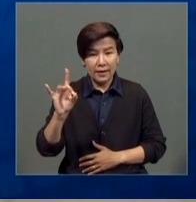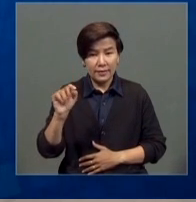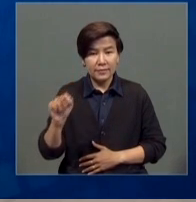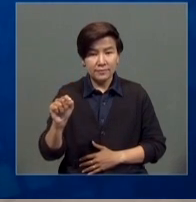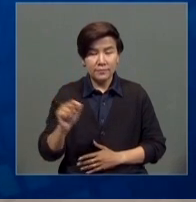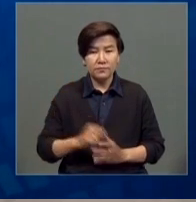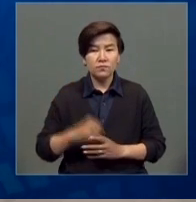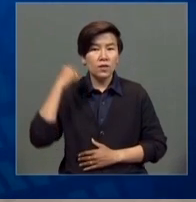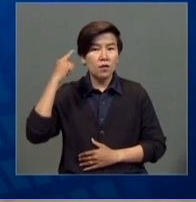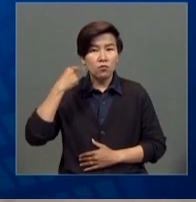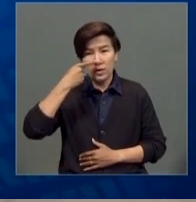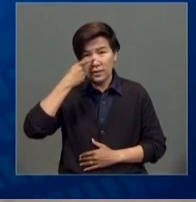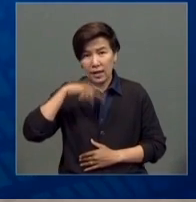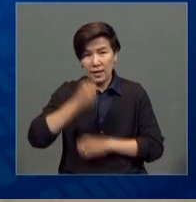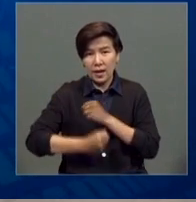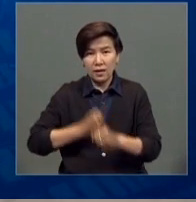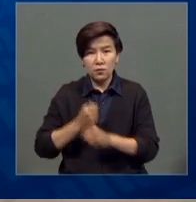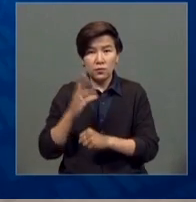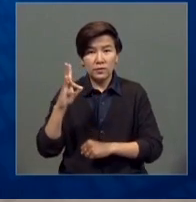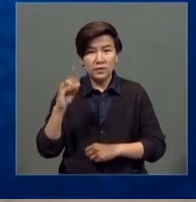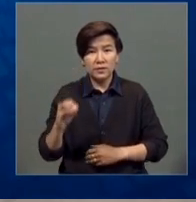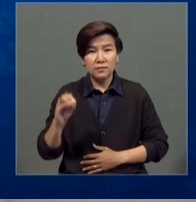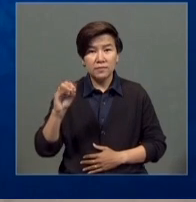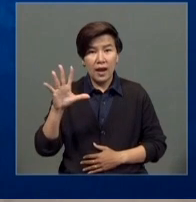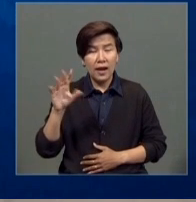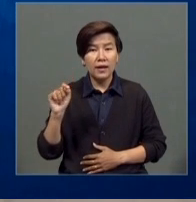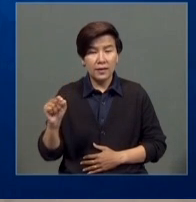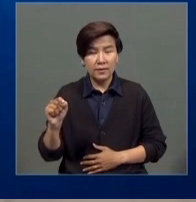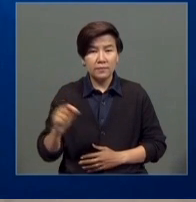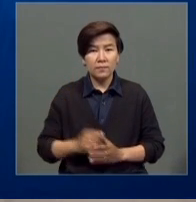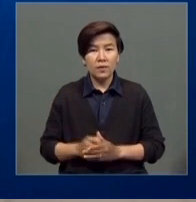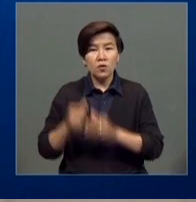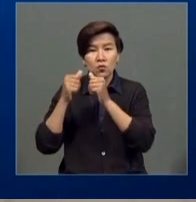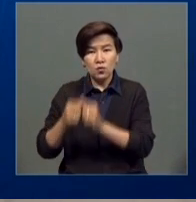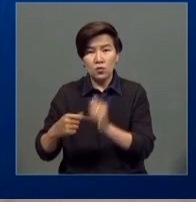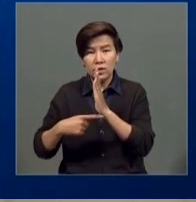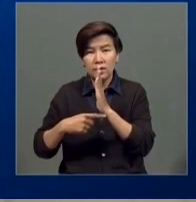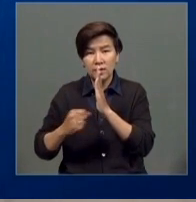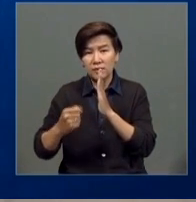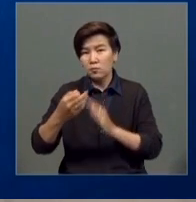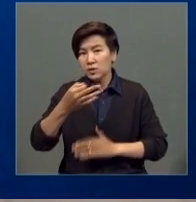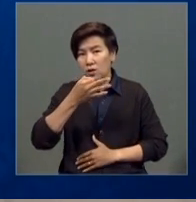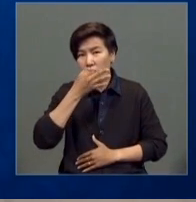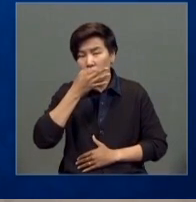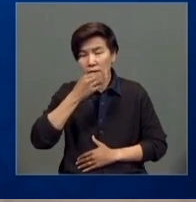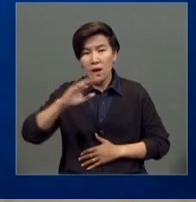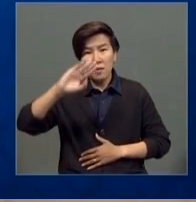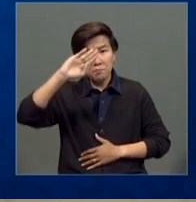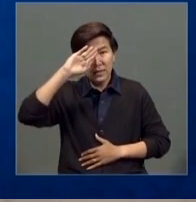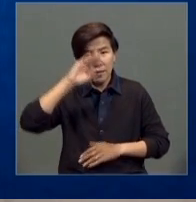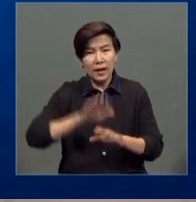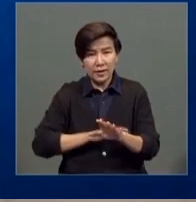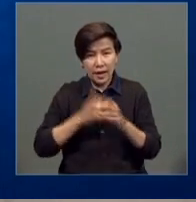ปีและมีโรคประจำตัวเห็นไหมคะเราถึงต้องตั้งกาดสูงจริงๆคุณผู้ชมคุณลูกเพจ